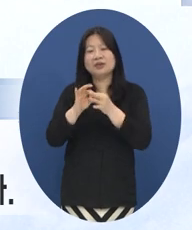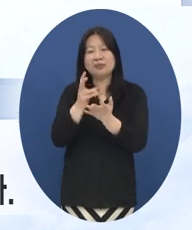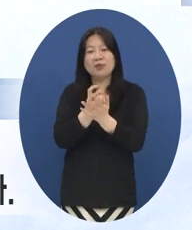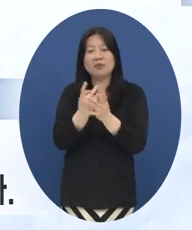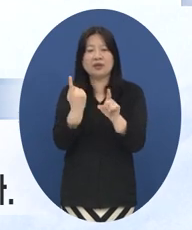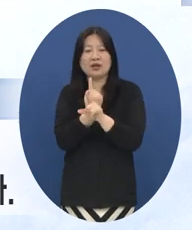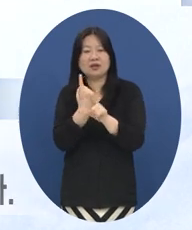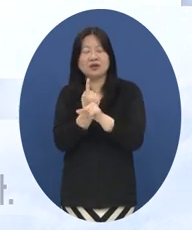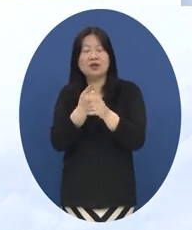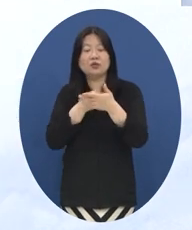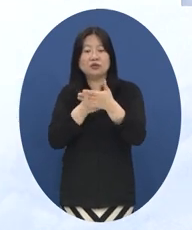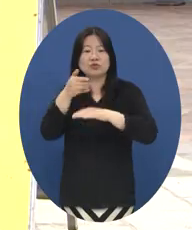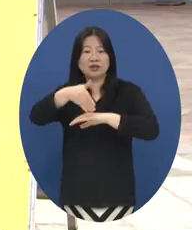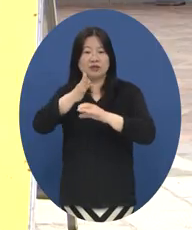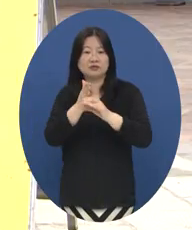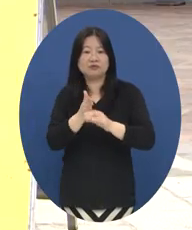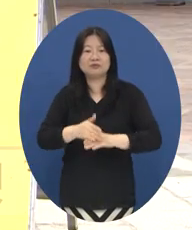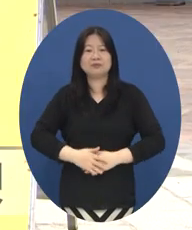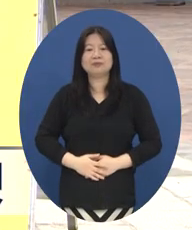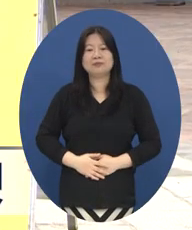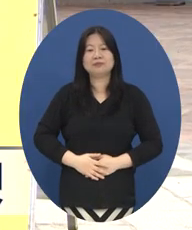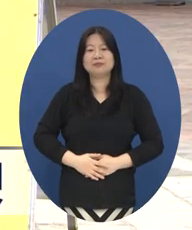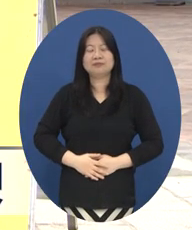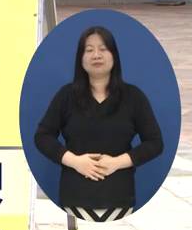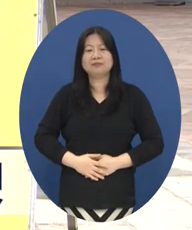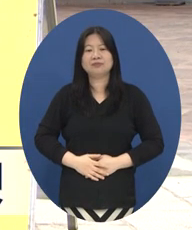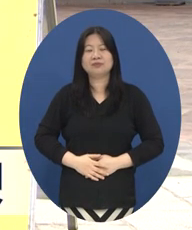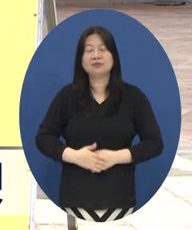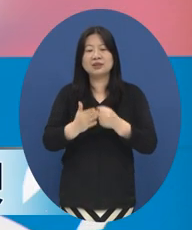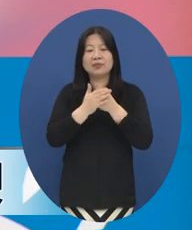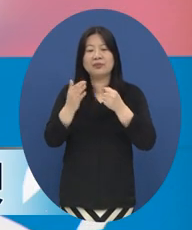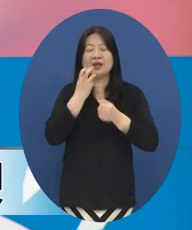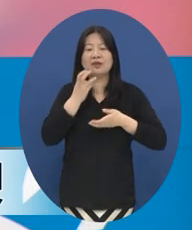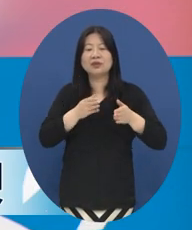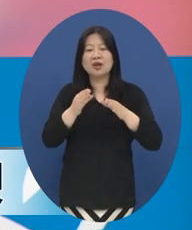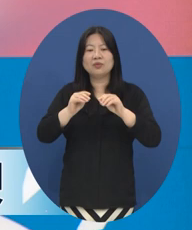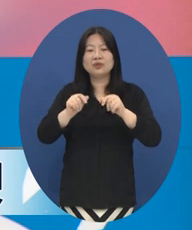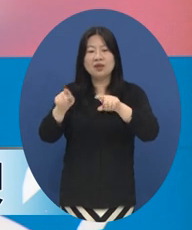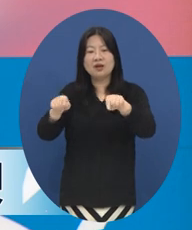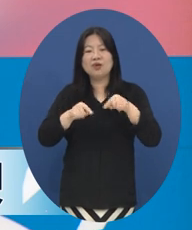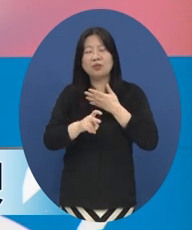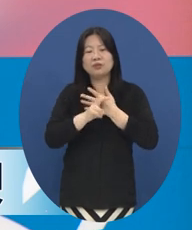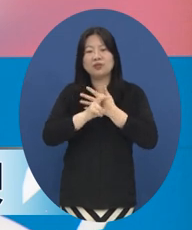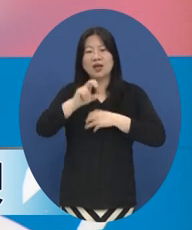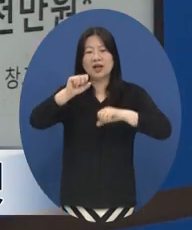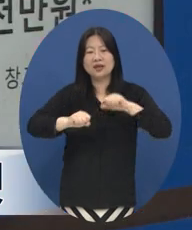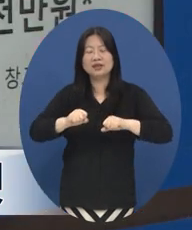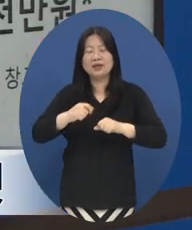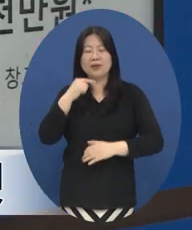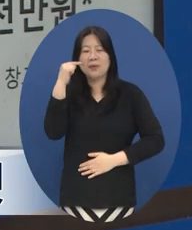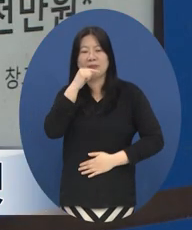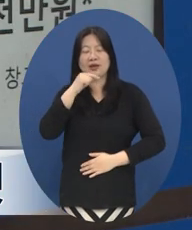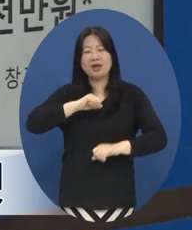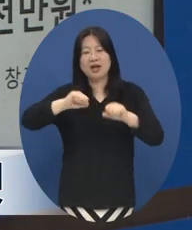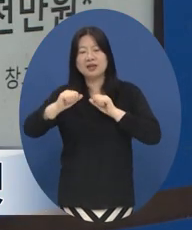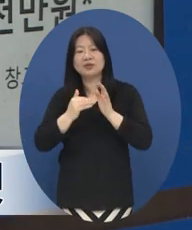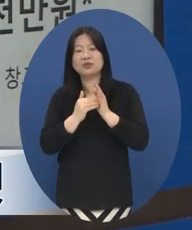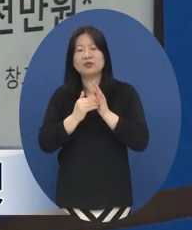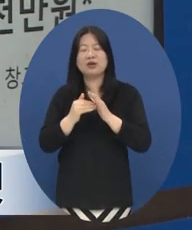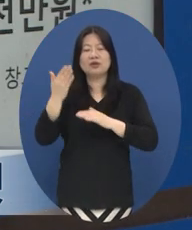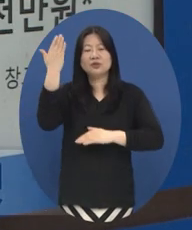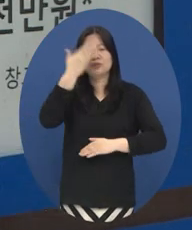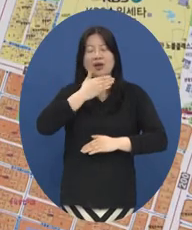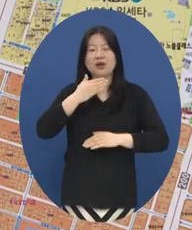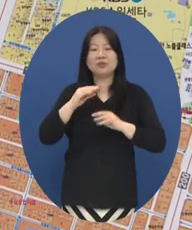추진할 계획입니다 이로써 경기도는 부동산거래 불법행위를 엄정 대처 하고 투명한 부동산 거래질서를